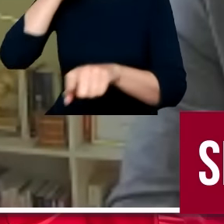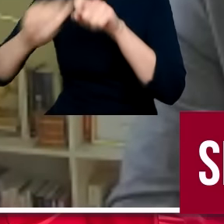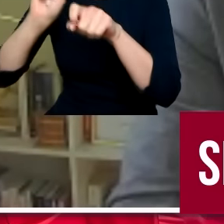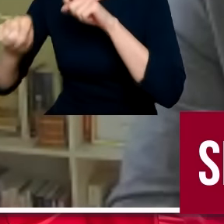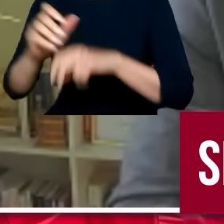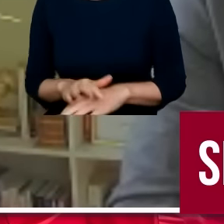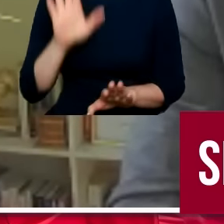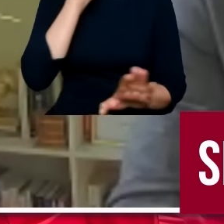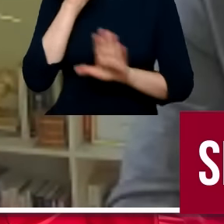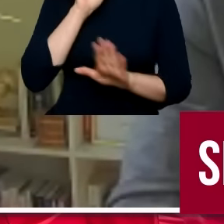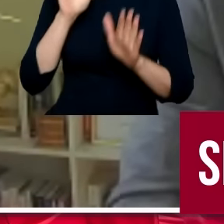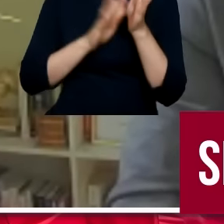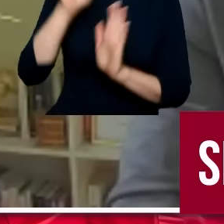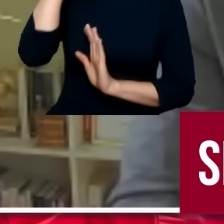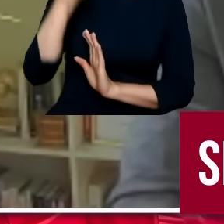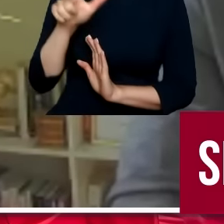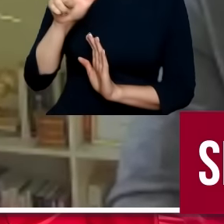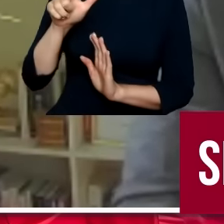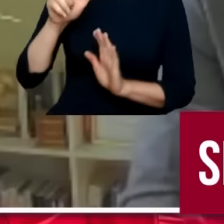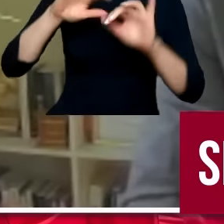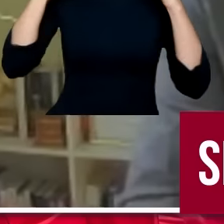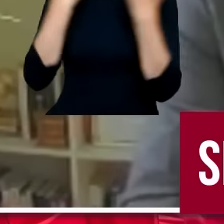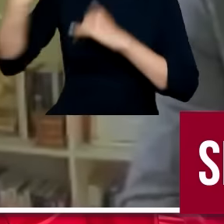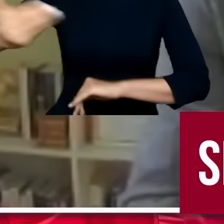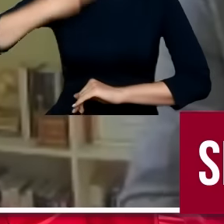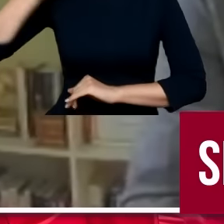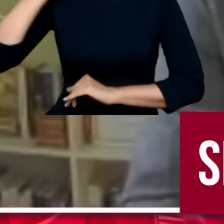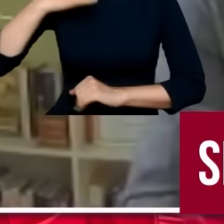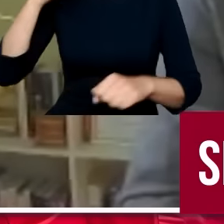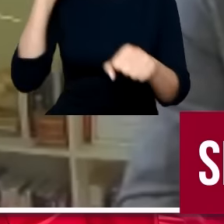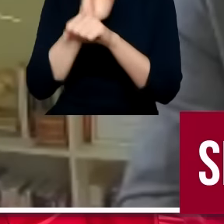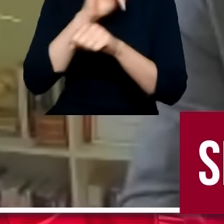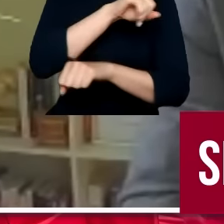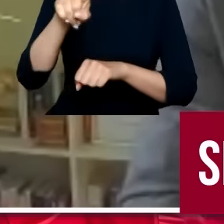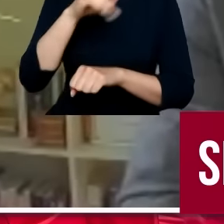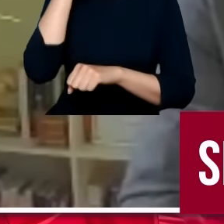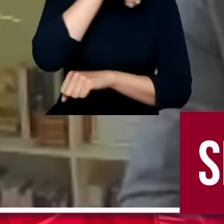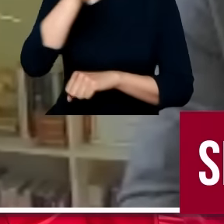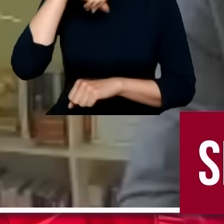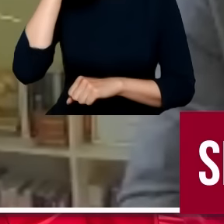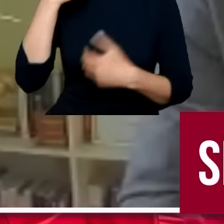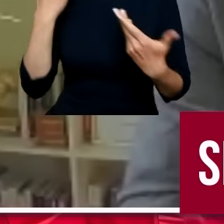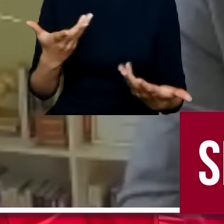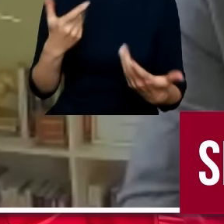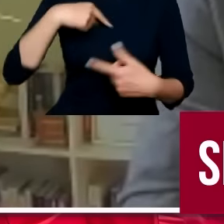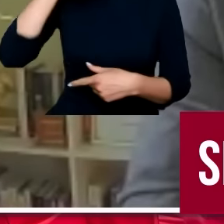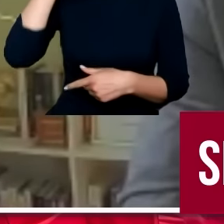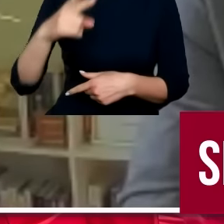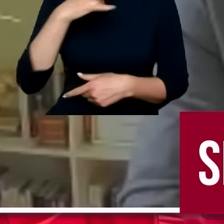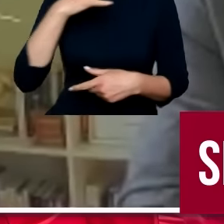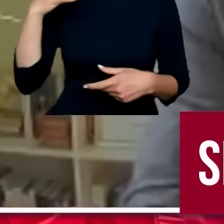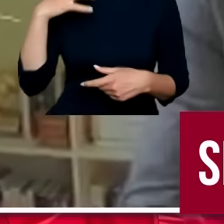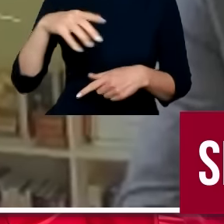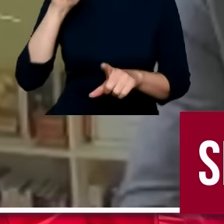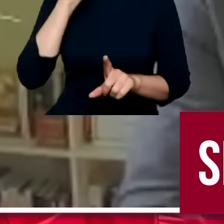Tusk z trybuny sejmowej zarzucił No ewidentne kłamstwo bo bo widzieliśmy tutaj naprawdę oszczędne gospodarowanie prawdą a